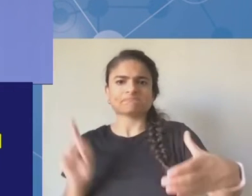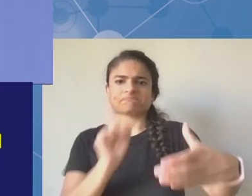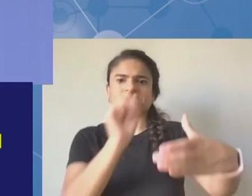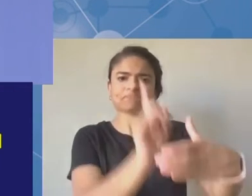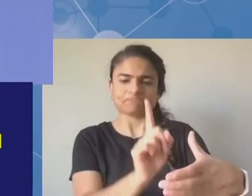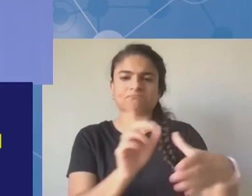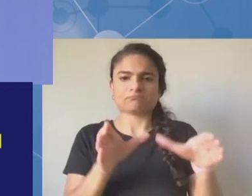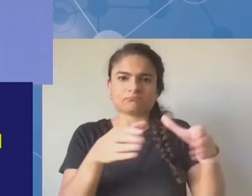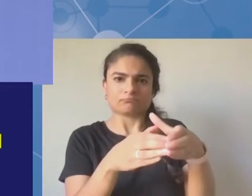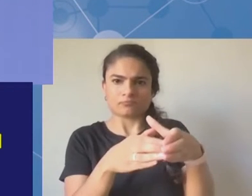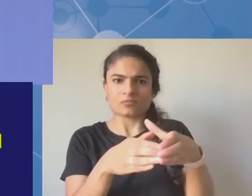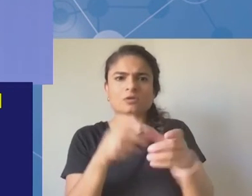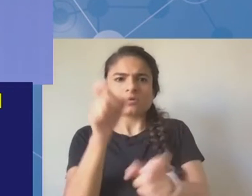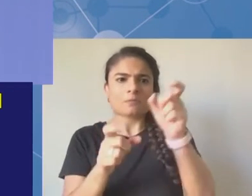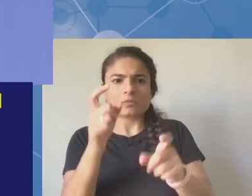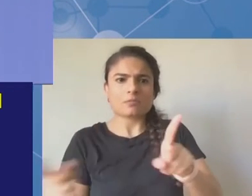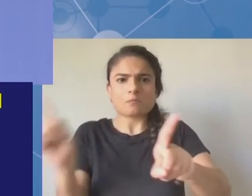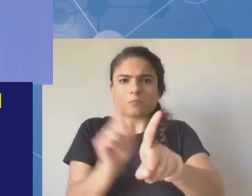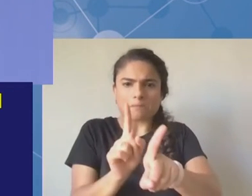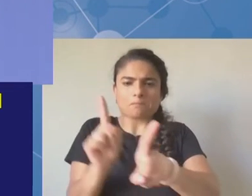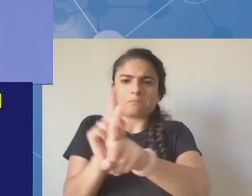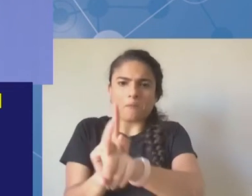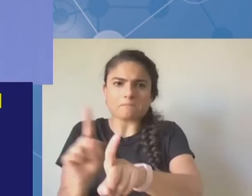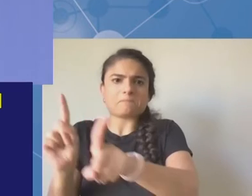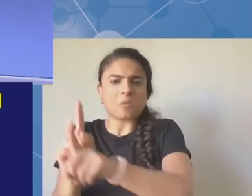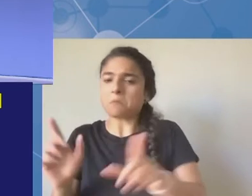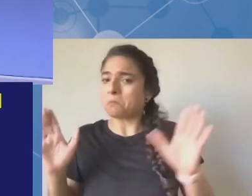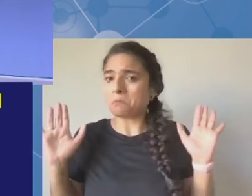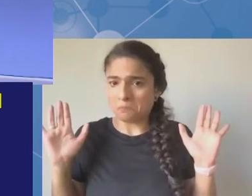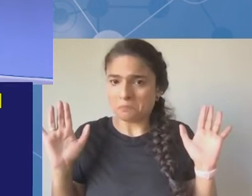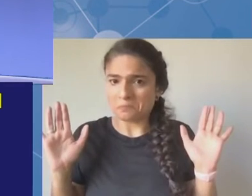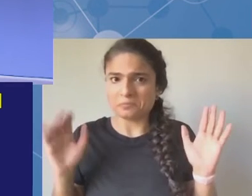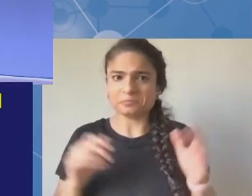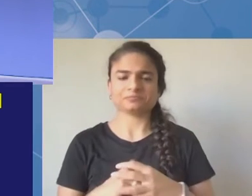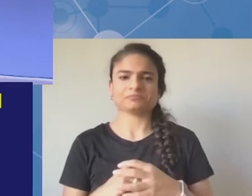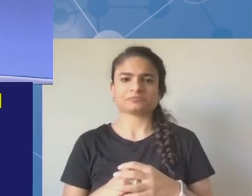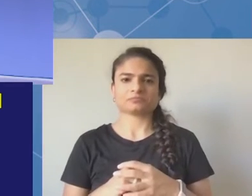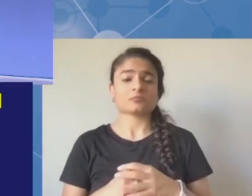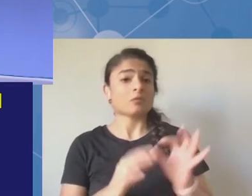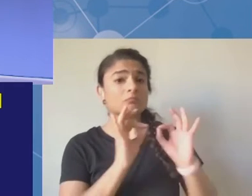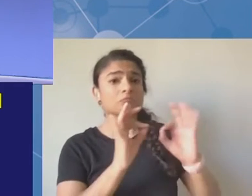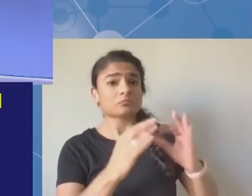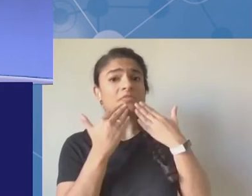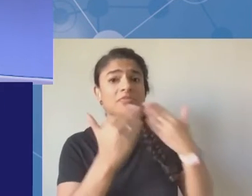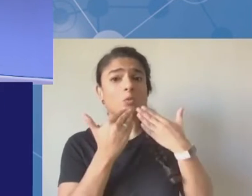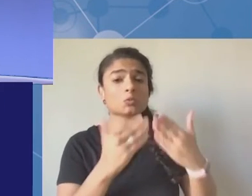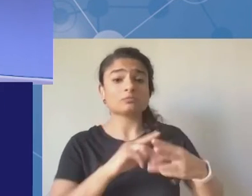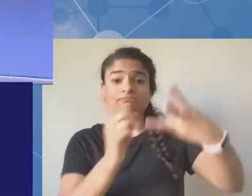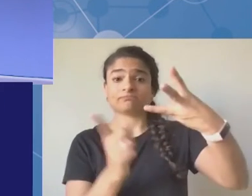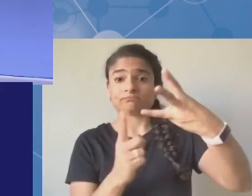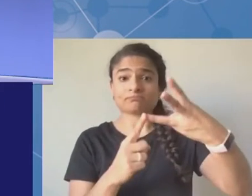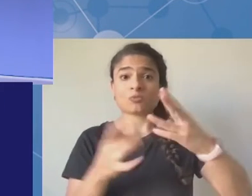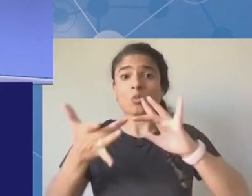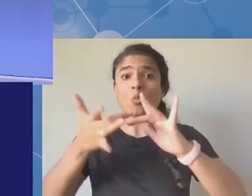все с моей стороны. Благодарим, Нена. И следующий желающий выступить, это будет представитель цифрового хаба из